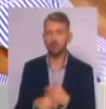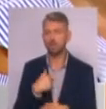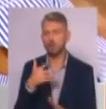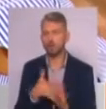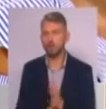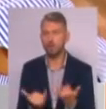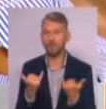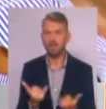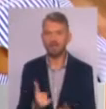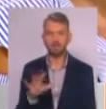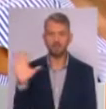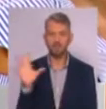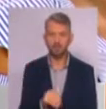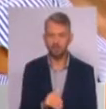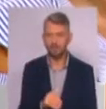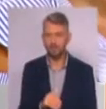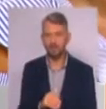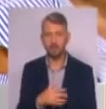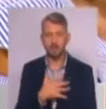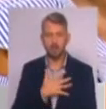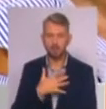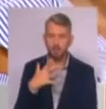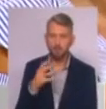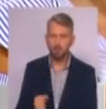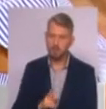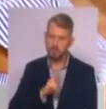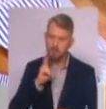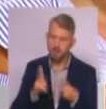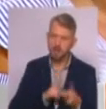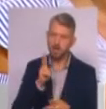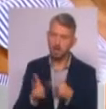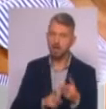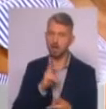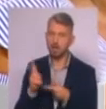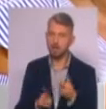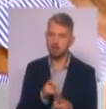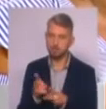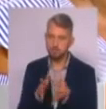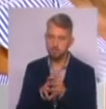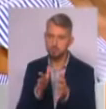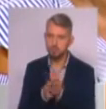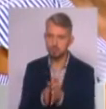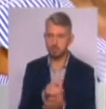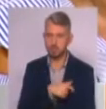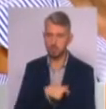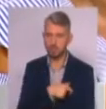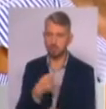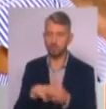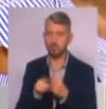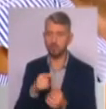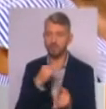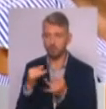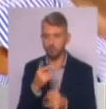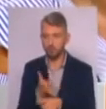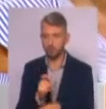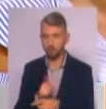що зараз весь шквал невдоволення взагалі киян з приводу цієї ситуації постійно йде виключно на депутатів, тому що саме ви спілкуєтеся